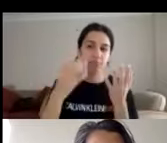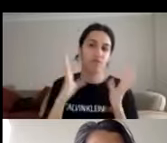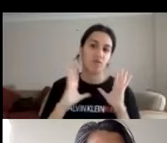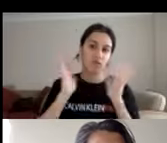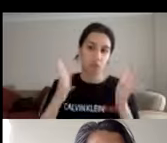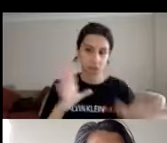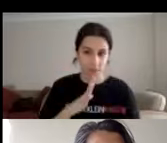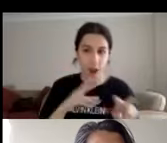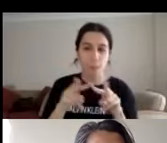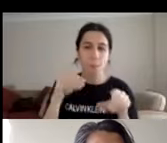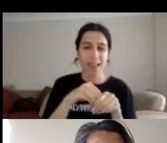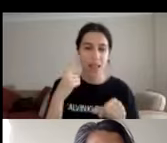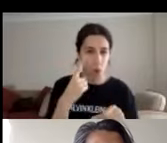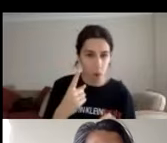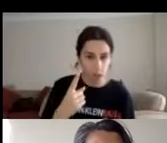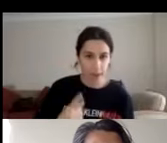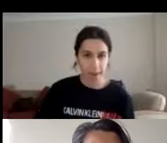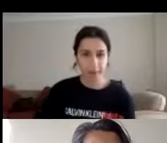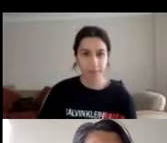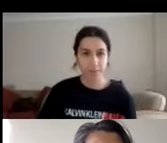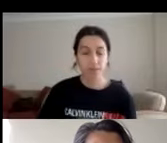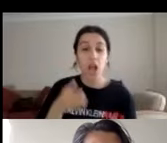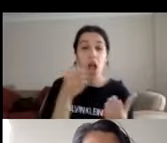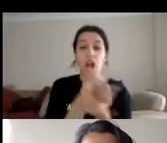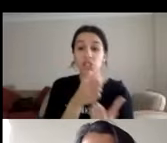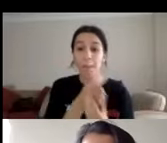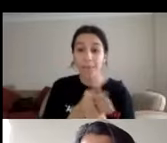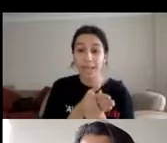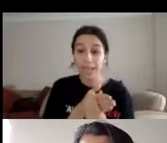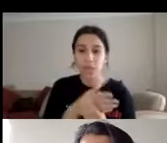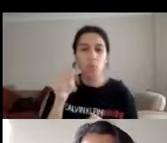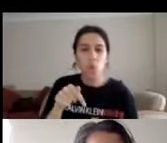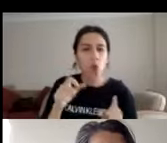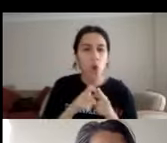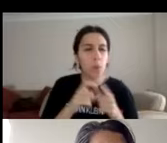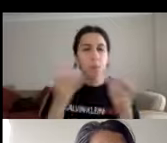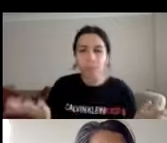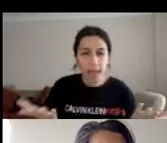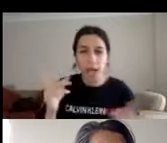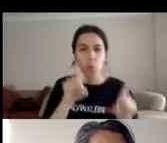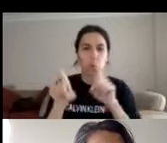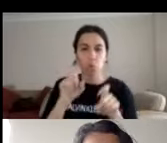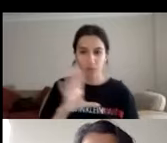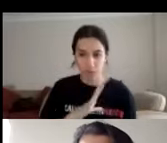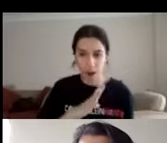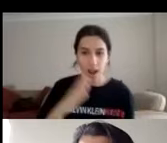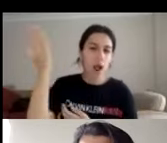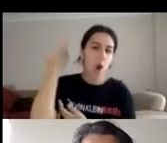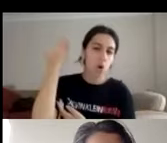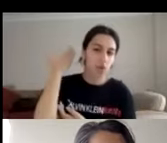üzerinden çalışan teknolojiler de var. Erişilebilirliğin mevcut durumu nedir sorusu geliyor. Geçtiğimiz yıl WebAIM